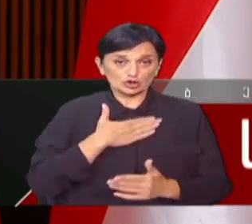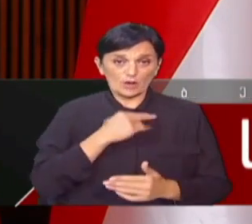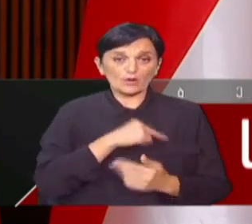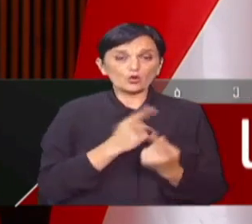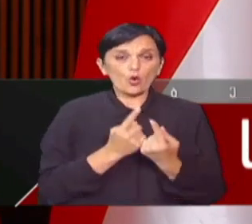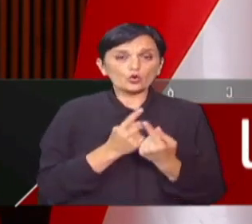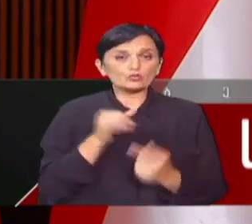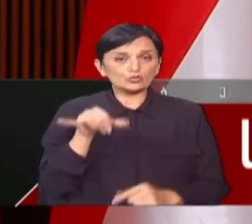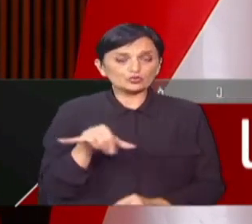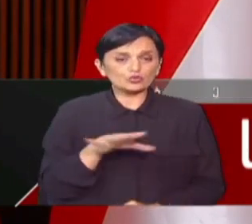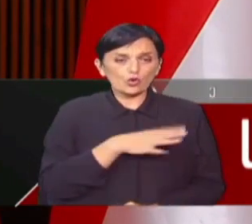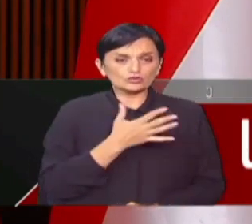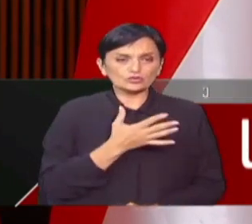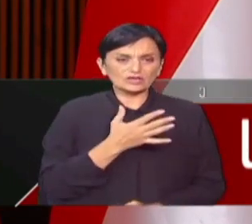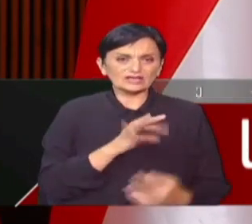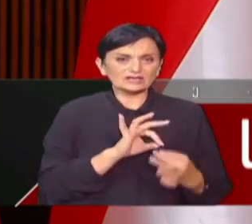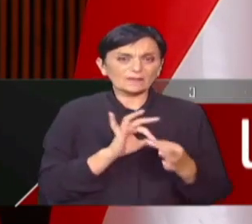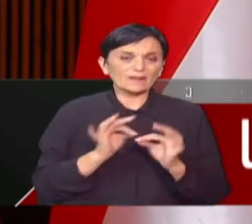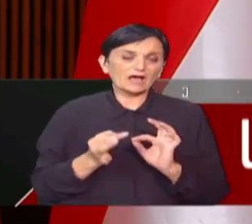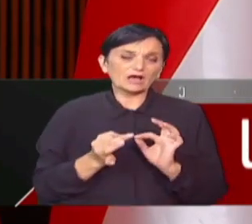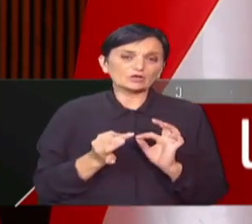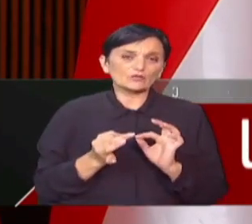კოლეგებს ქონოდეთ გარკვეული